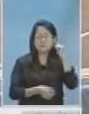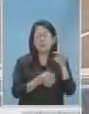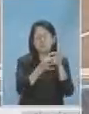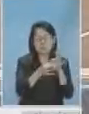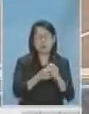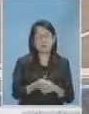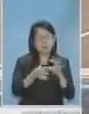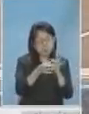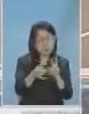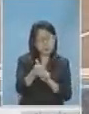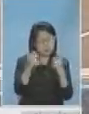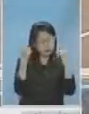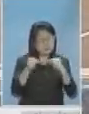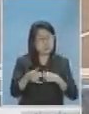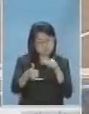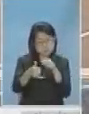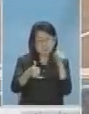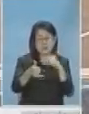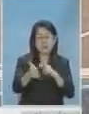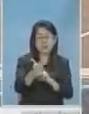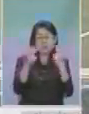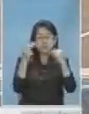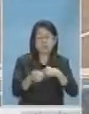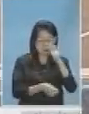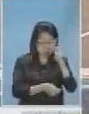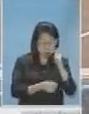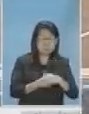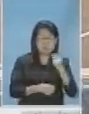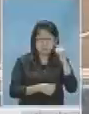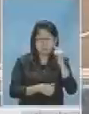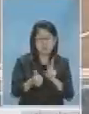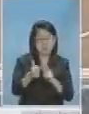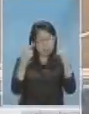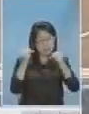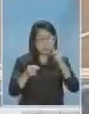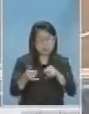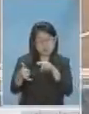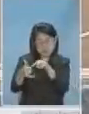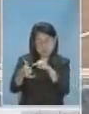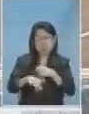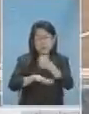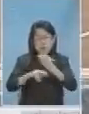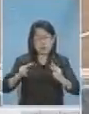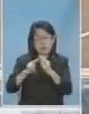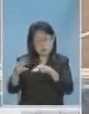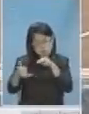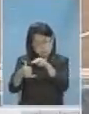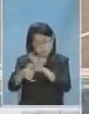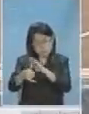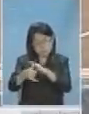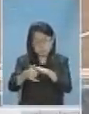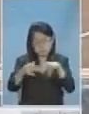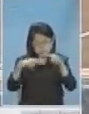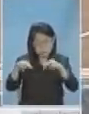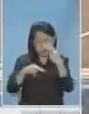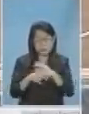งท่านรองนายกรัฐมนตรีด้วยความเคารพจริงๆนะครับผมคิดว่าท่านต้องตรวจการบ้านรัฐมนตรีของท่านละครับท่านจะต้อง